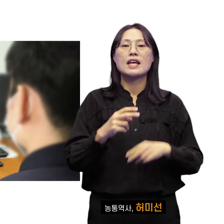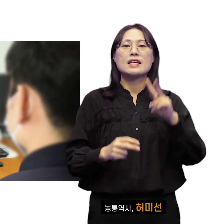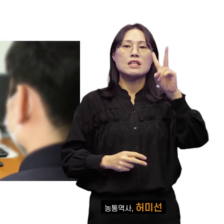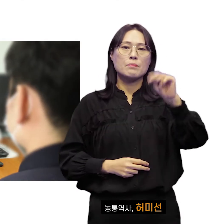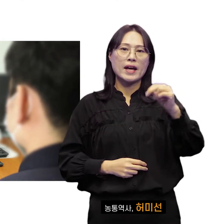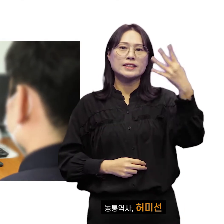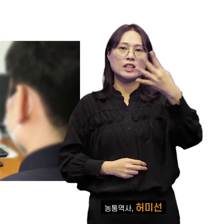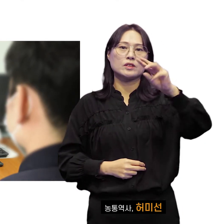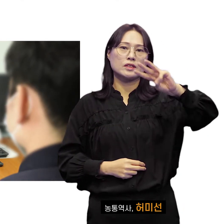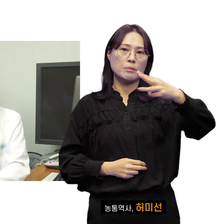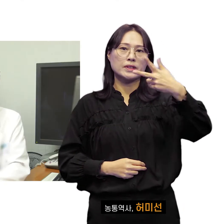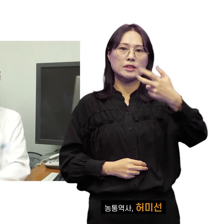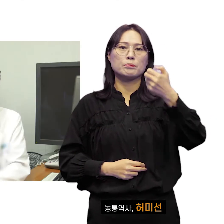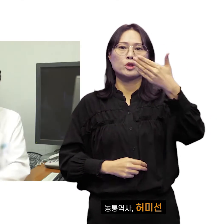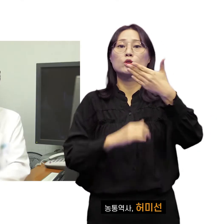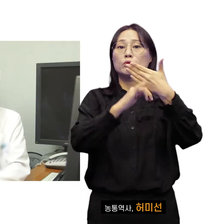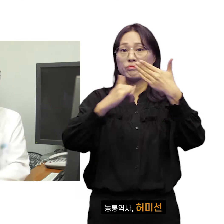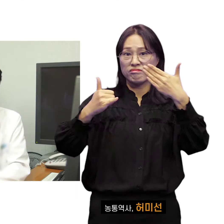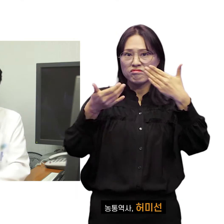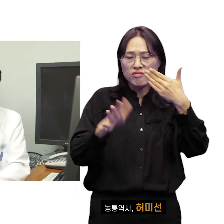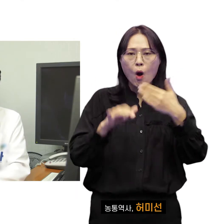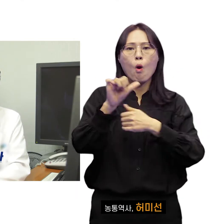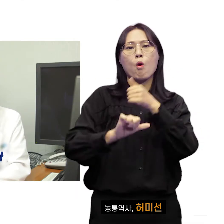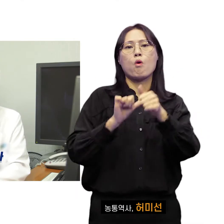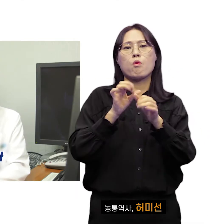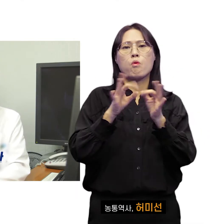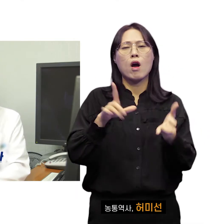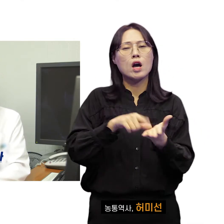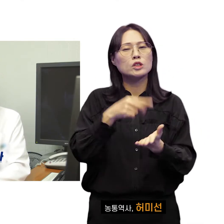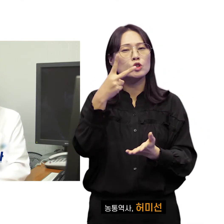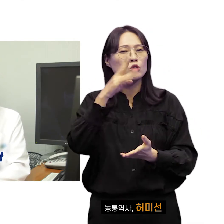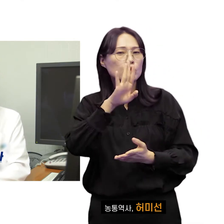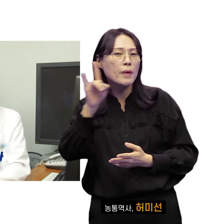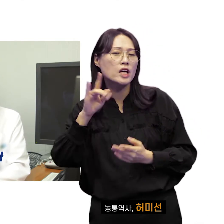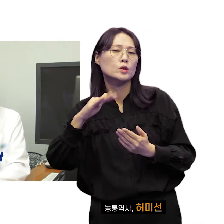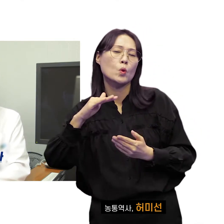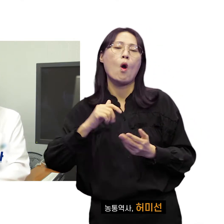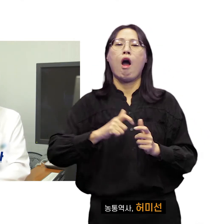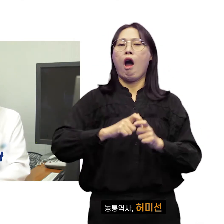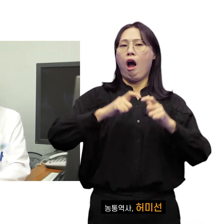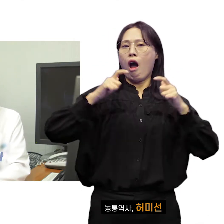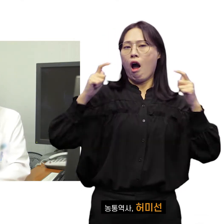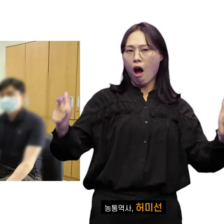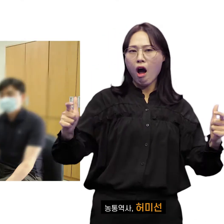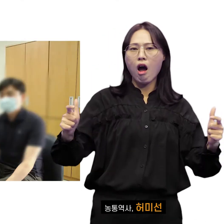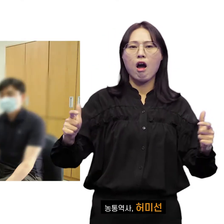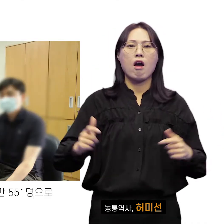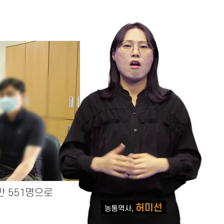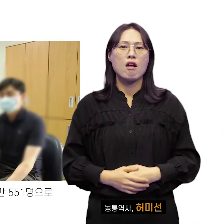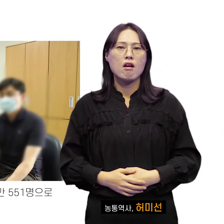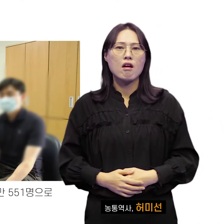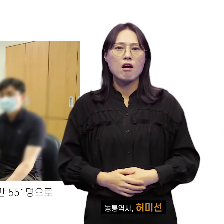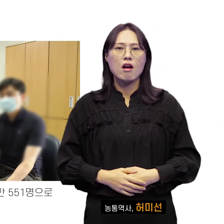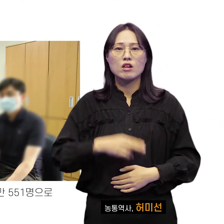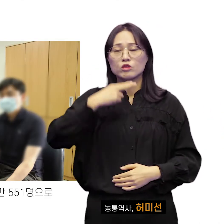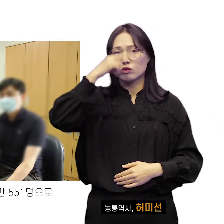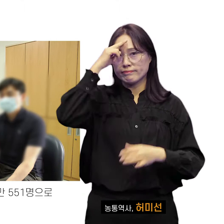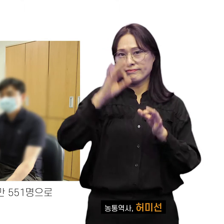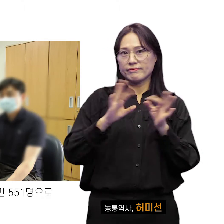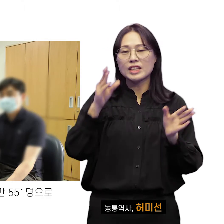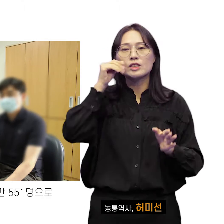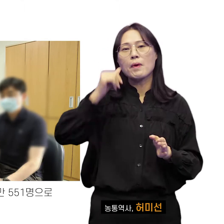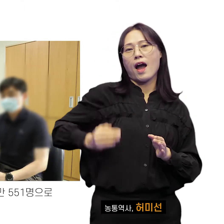2013년 2만 4,379명이던 것이 5년 새 약 2배가량 증가한 건데요. 비알코올성